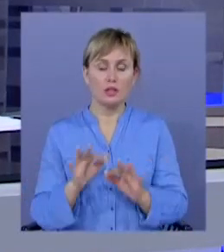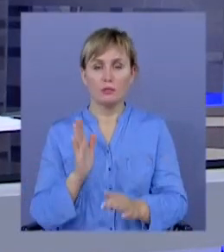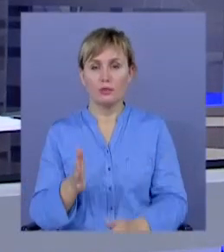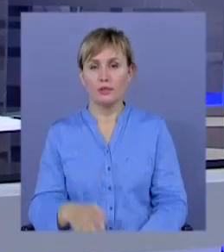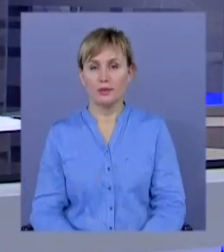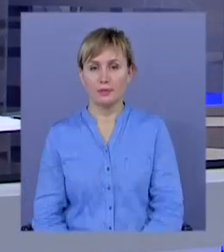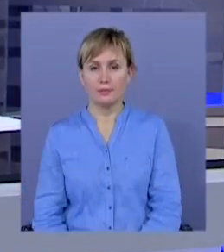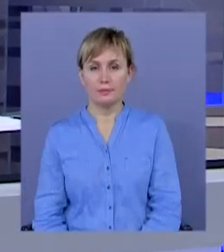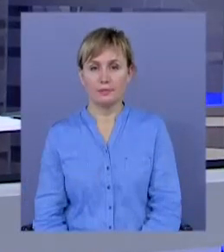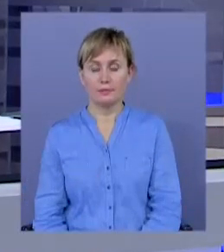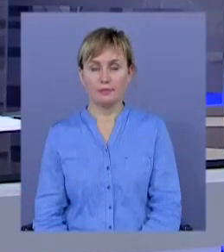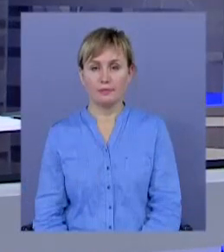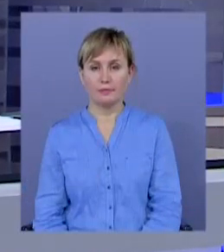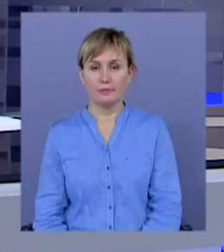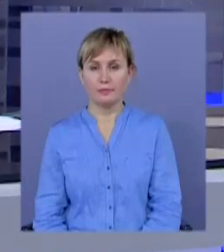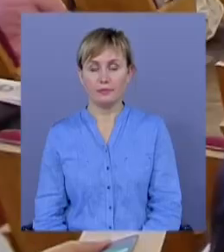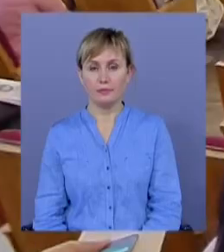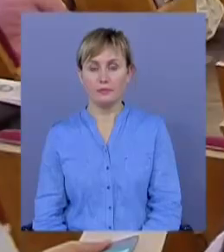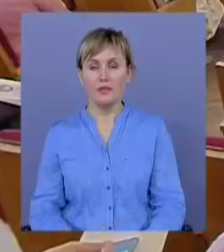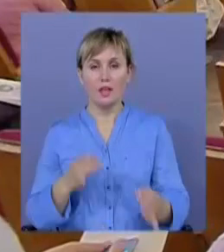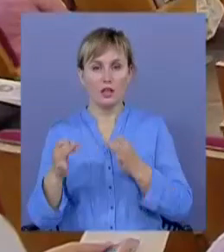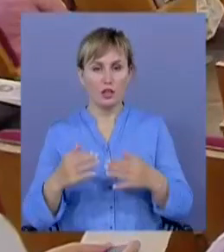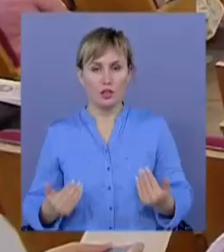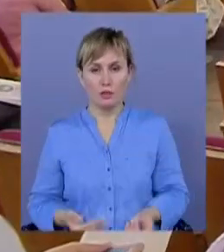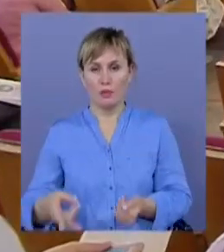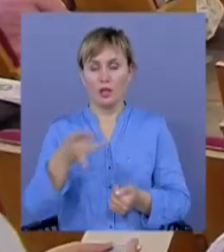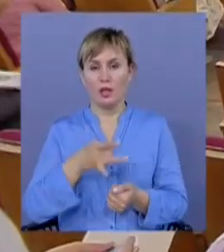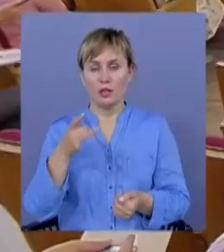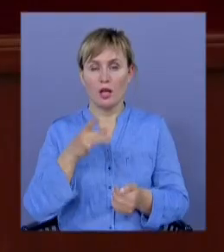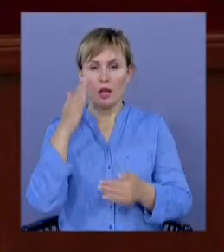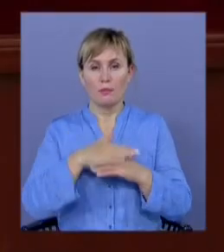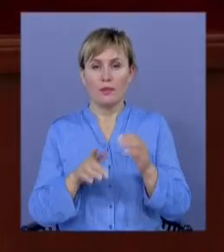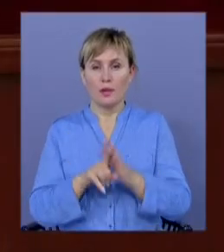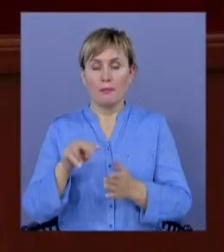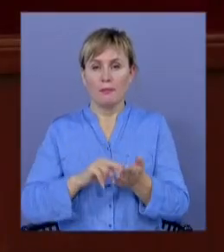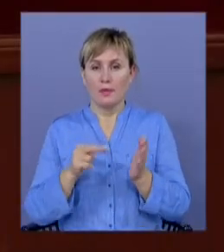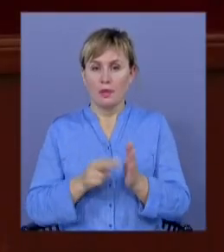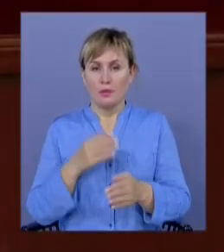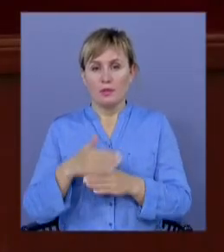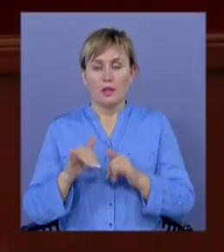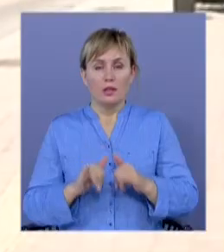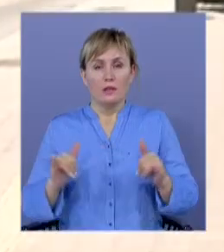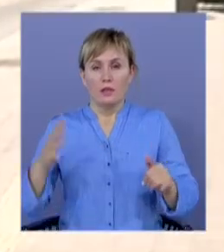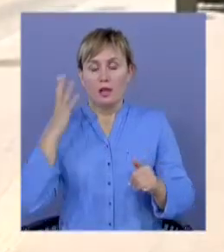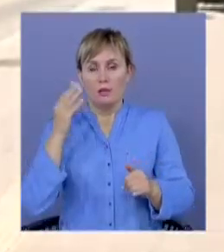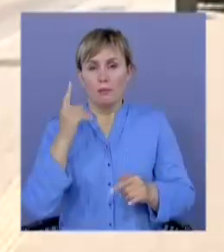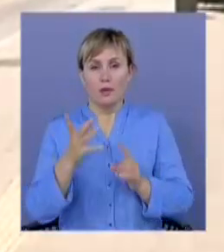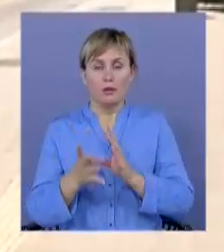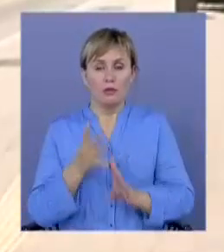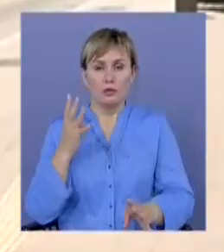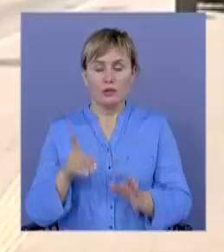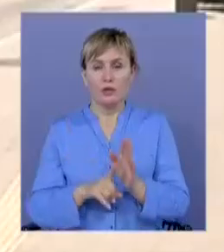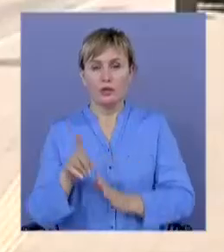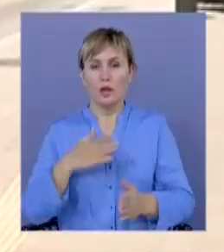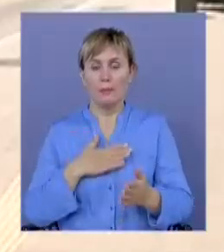материале Алтыншаш Смагуловой. Разговор с жителями района аким начал с планов о поэтапном развитии Алматы. В первую очередь возьмутся